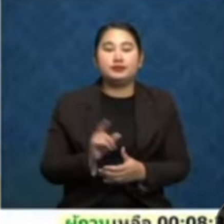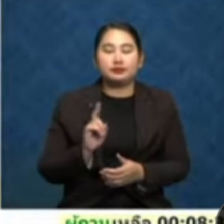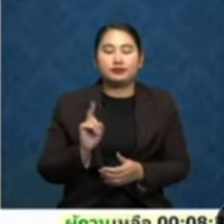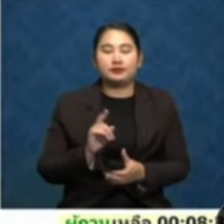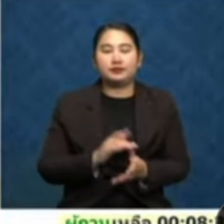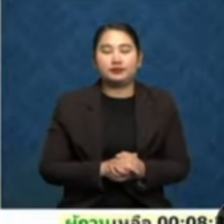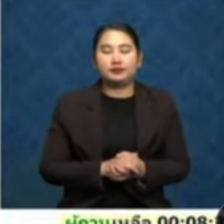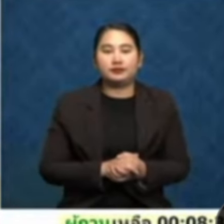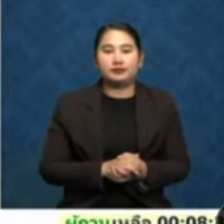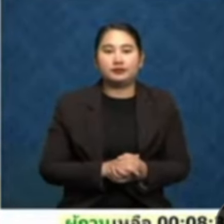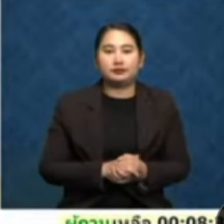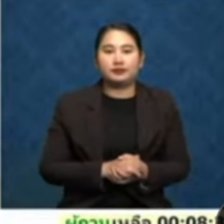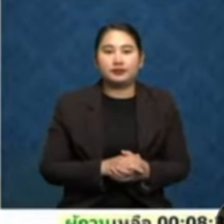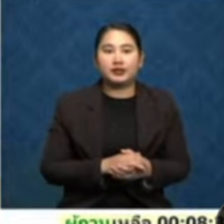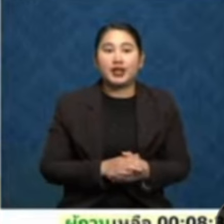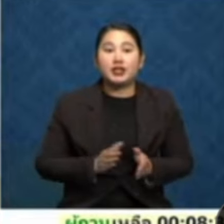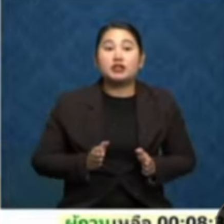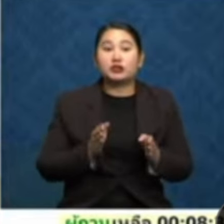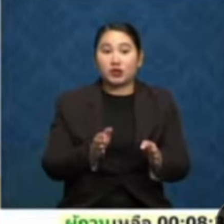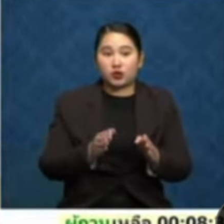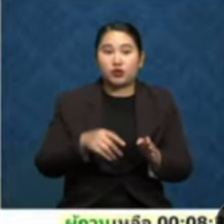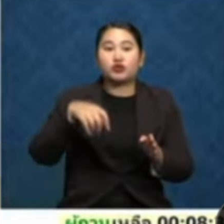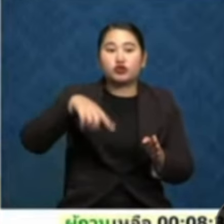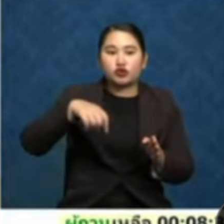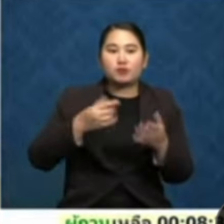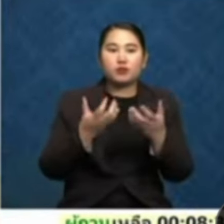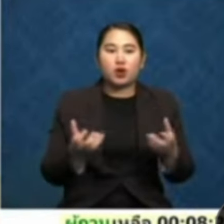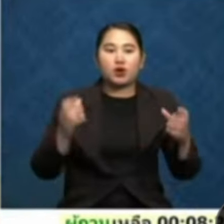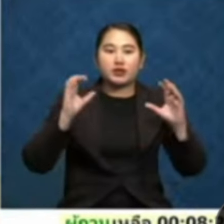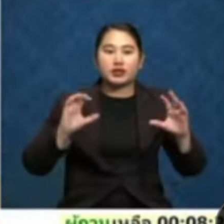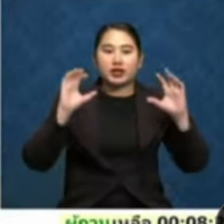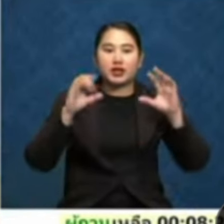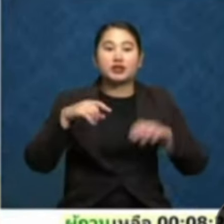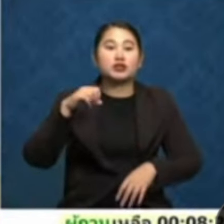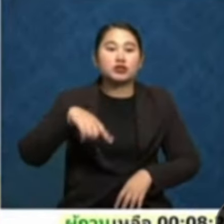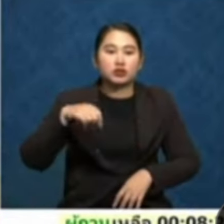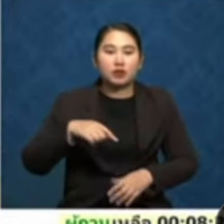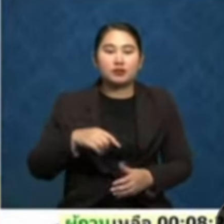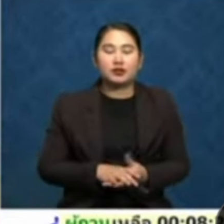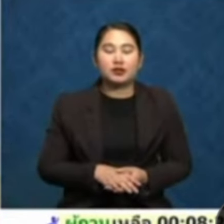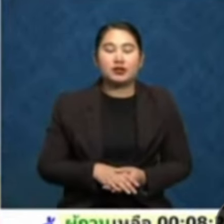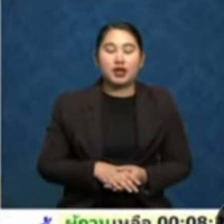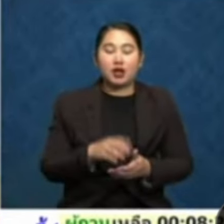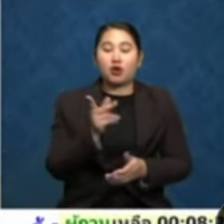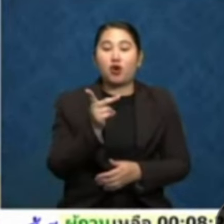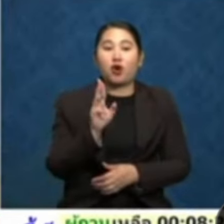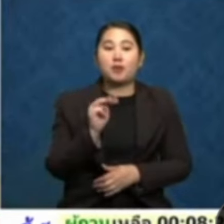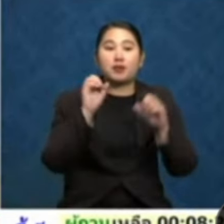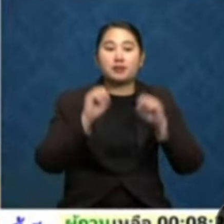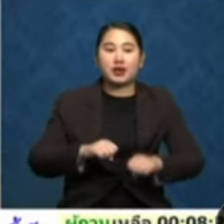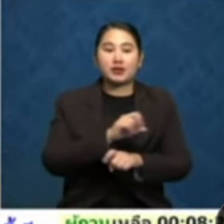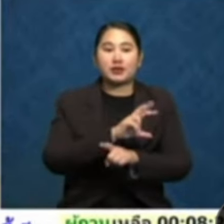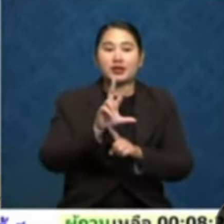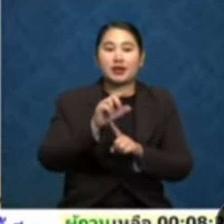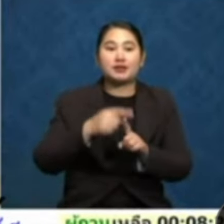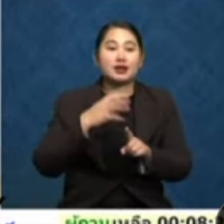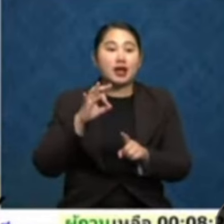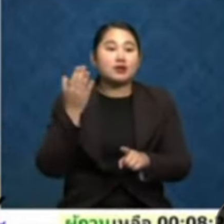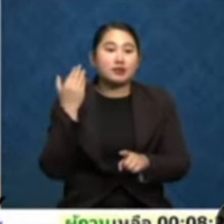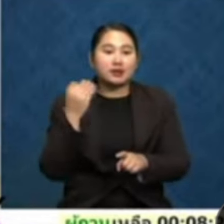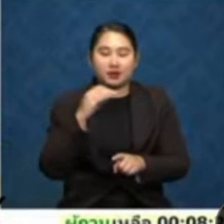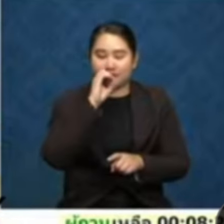ครับก็คือในส่วนของการซ่อมแซมถนนและทรัพย์สินราชการครับท่านประธานในส่วนนี้ตามมติครมที่ออกมาวันที่ 3กันยายนที่ผ่านมา